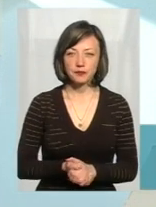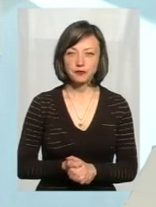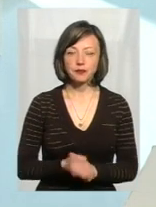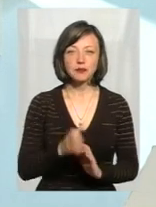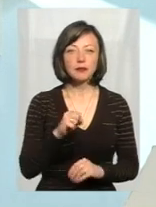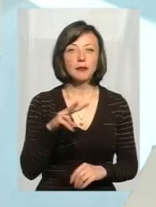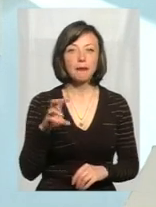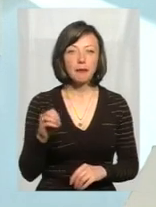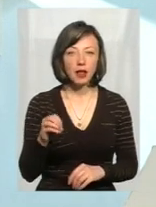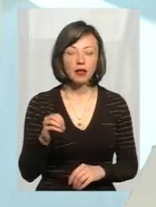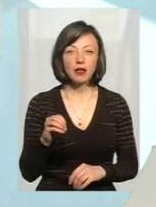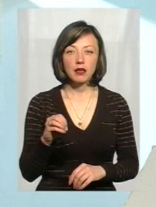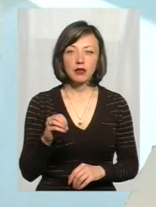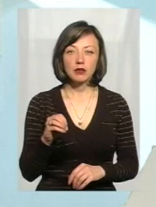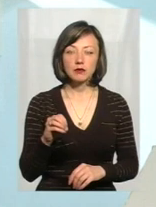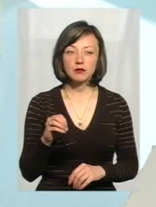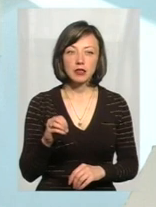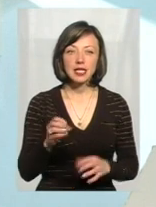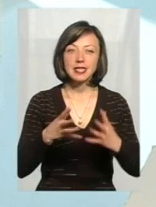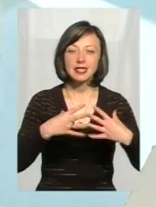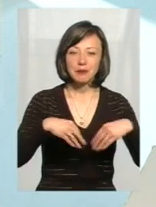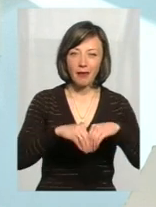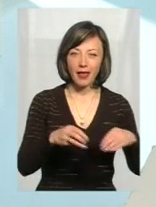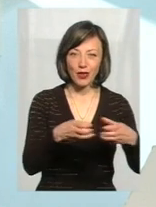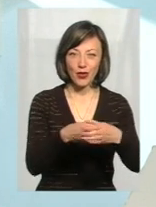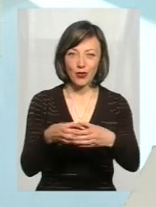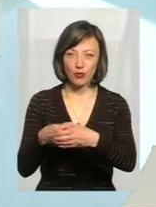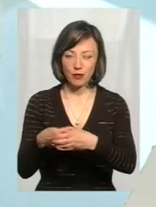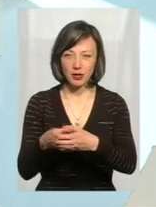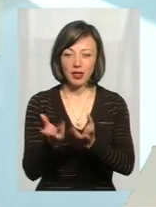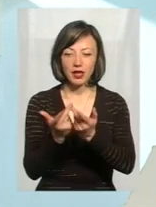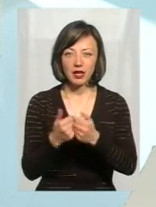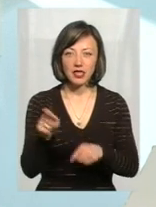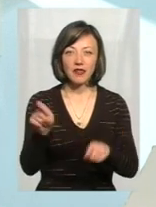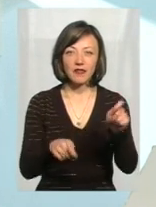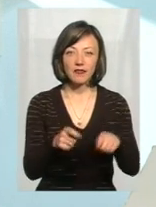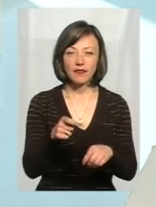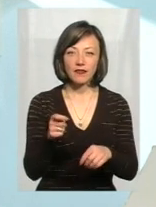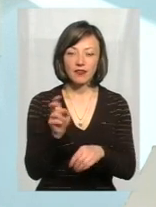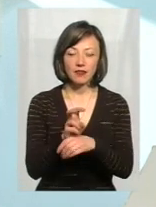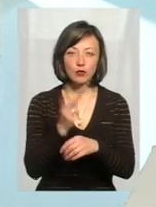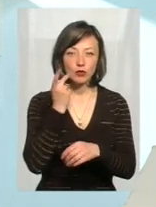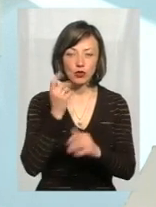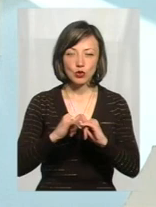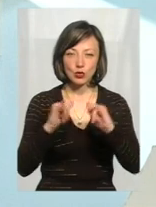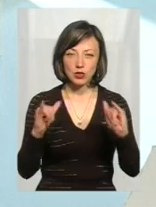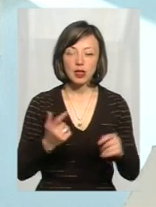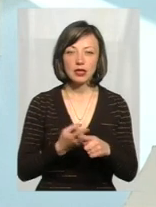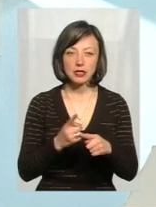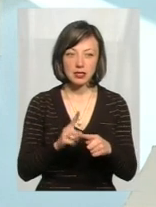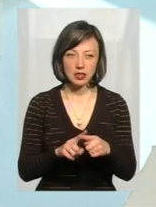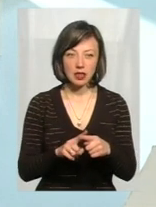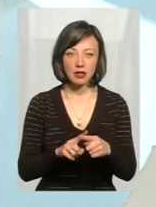Але за рахунок саме сімейних груп кількість відвідувачів постійно зростає. Це, до речі, от